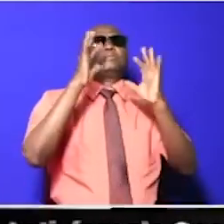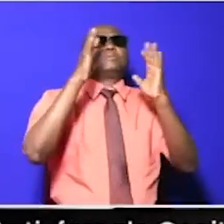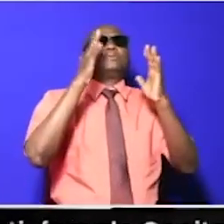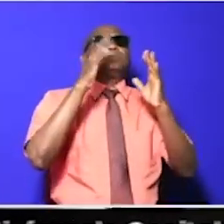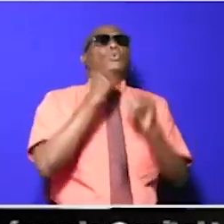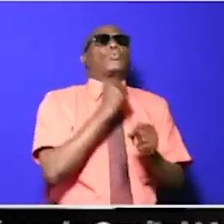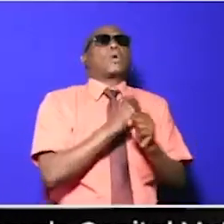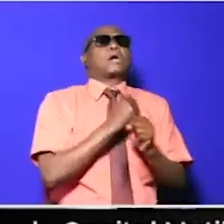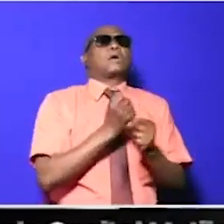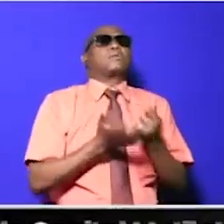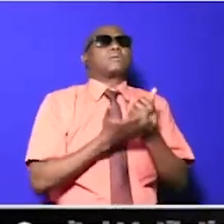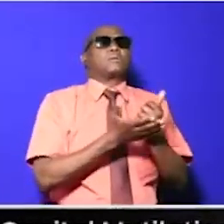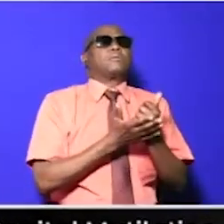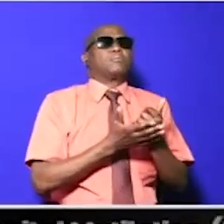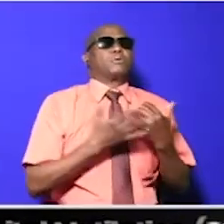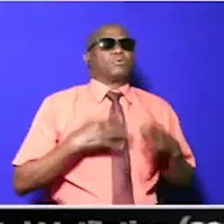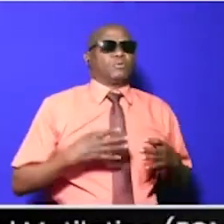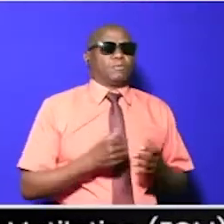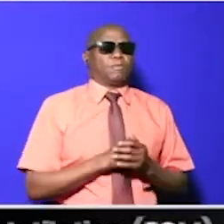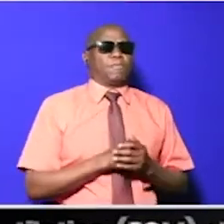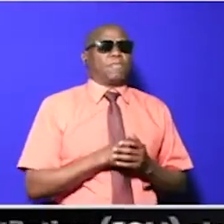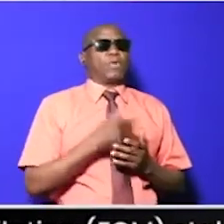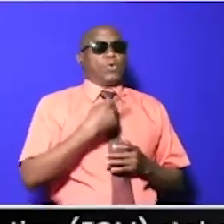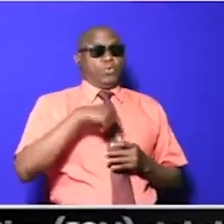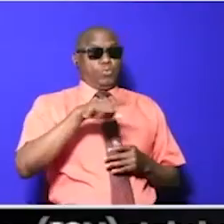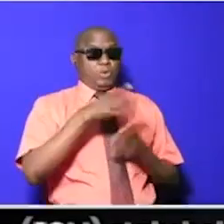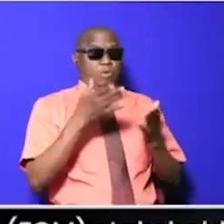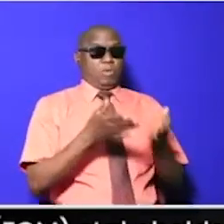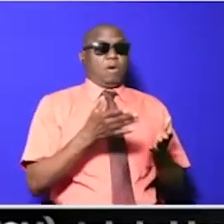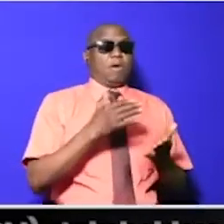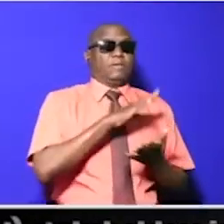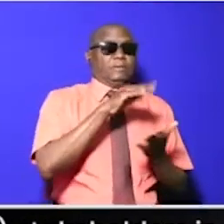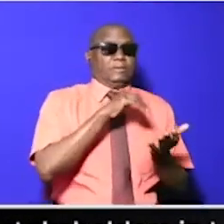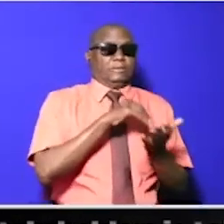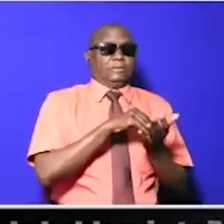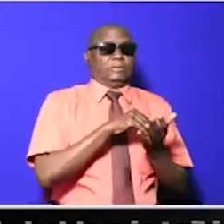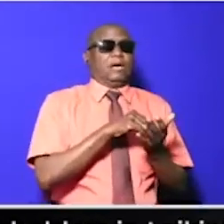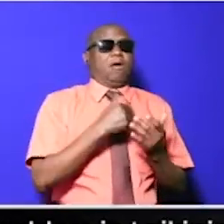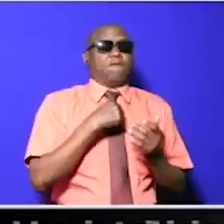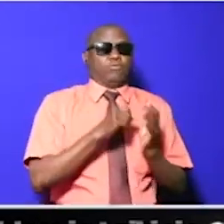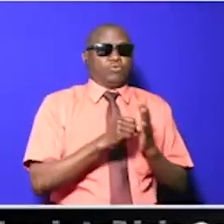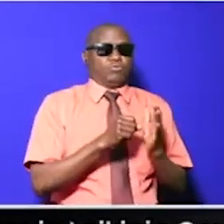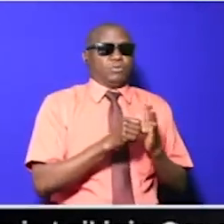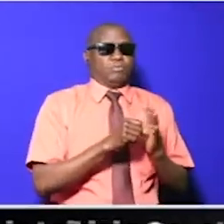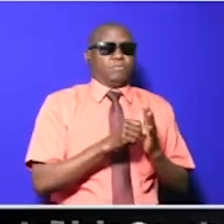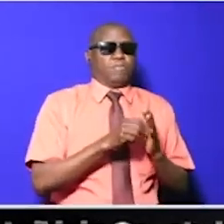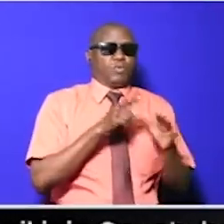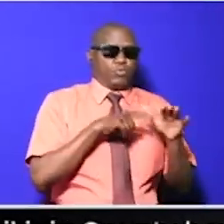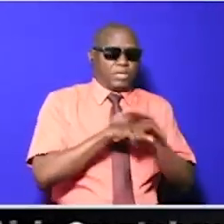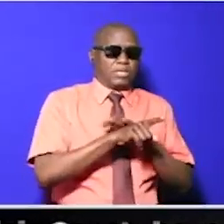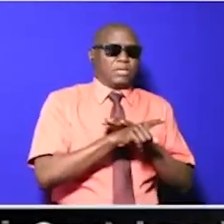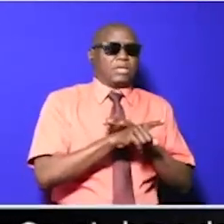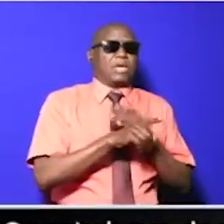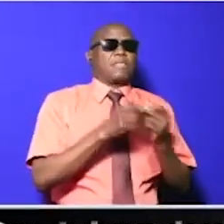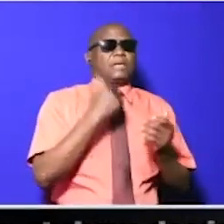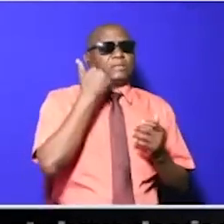mnafanya usaidizi kwa watu wa Bumula. Sisi Bumula tuko na shida kwa hapa head center yetu ya Bumula. Ukiingia ndani kukua na